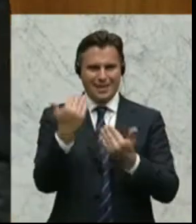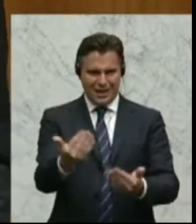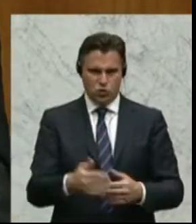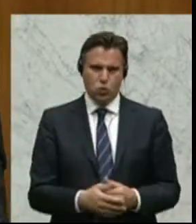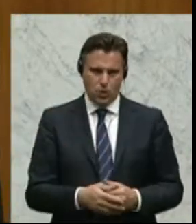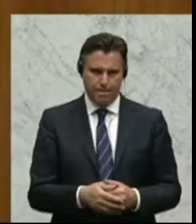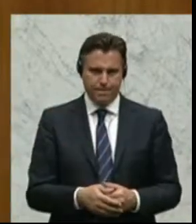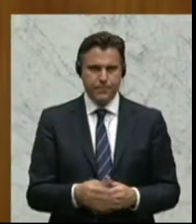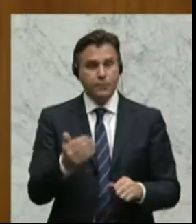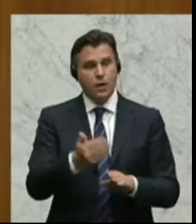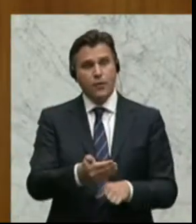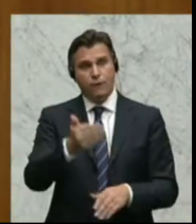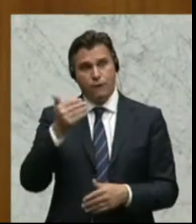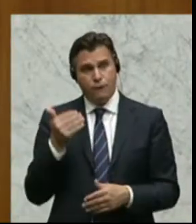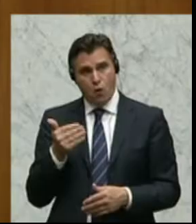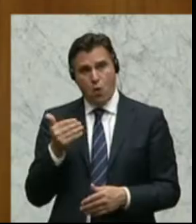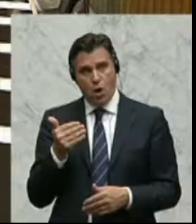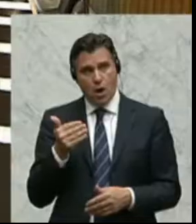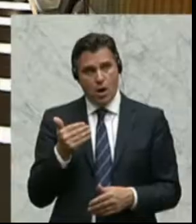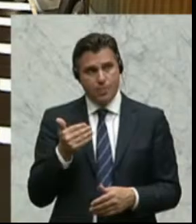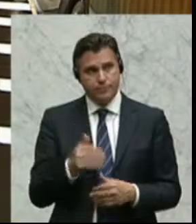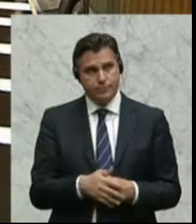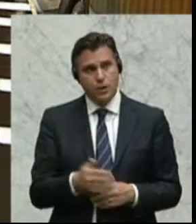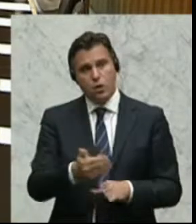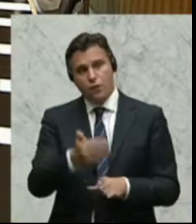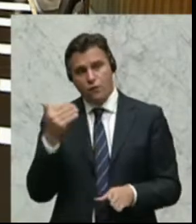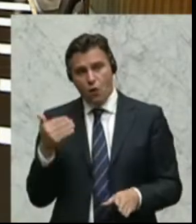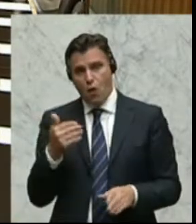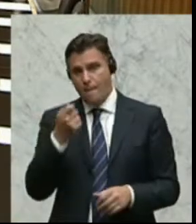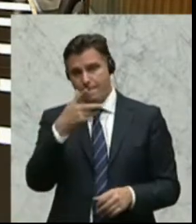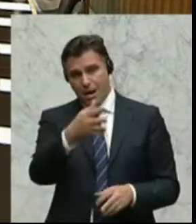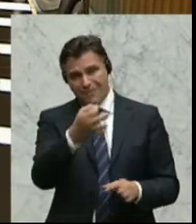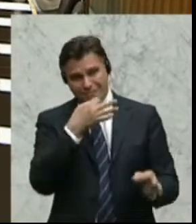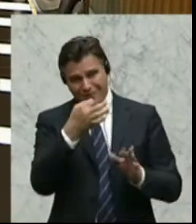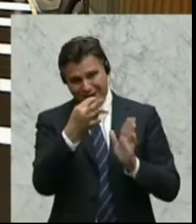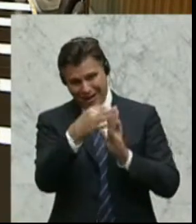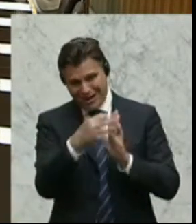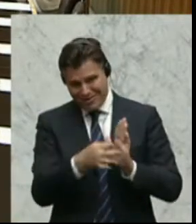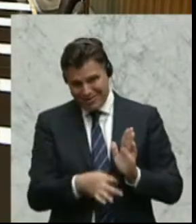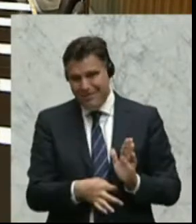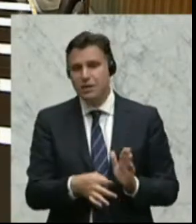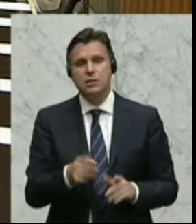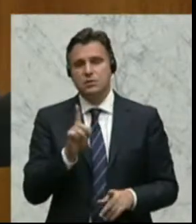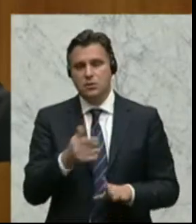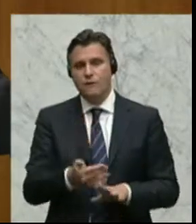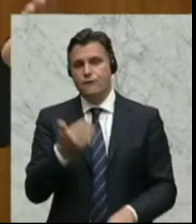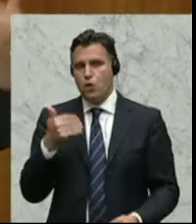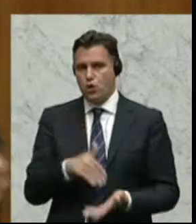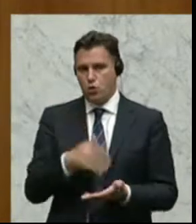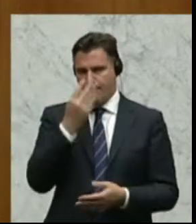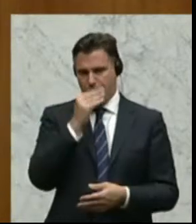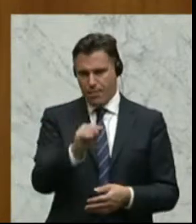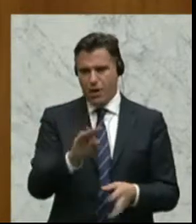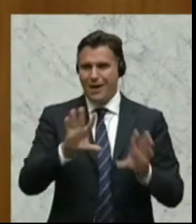und Herren, zu den einzelnen Fragen komme, erlauben Sie mir da auch noch einmal eine Vorbemerkung. Alle Fragen habe ich